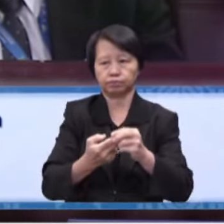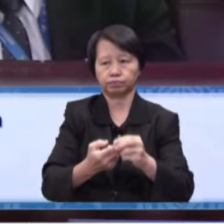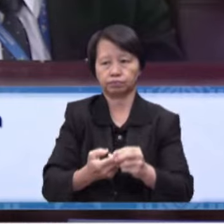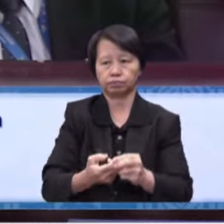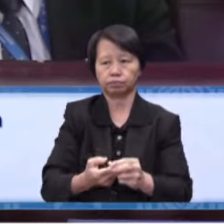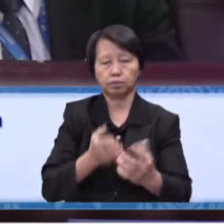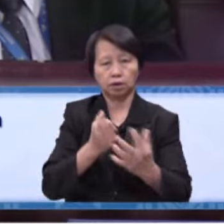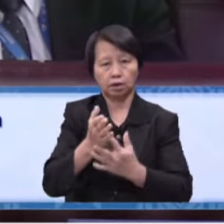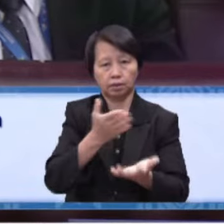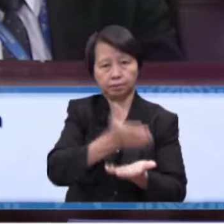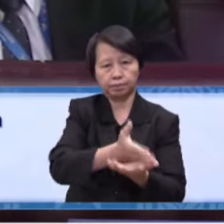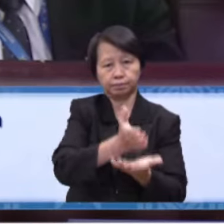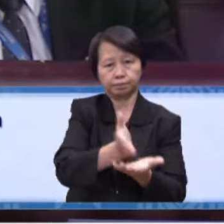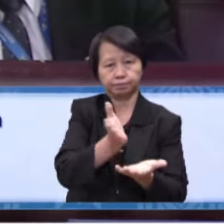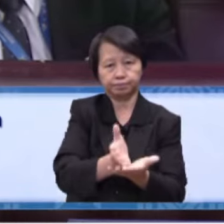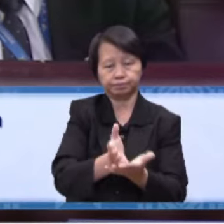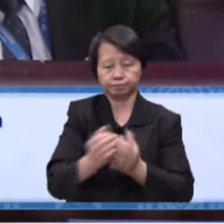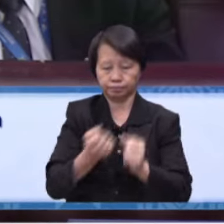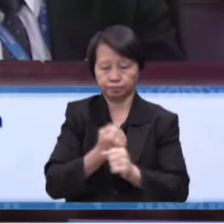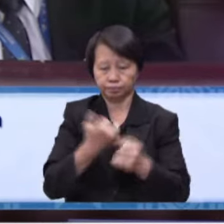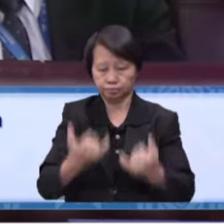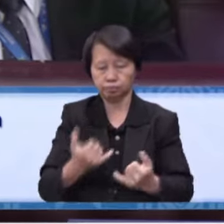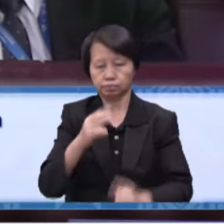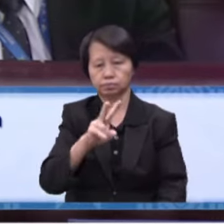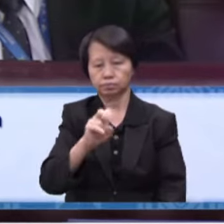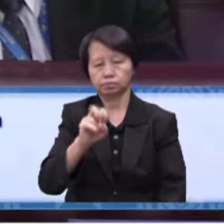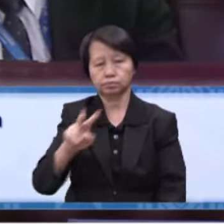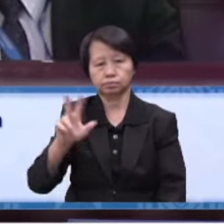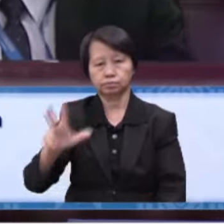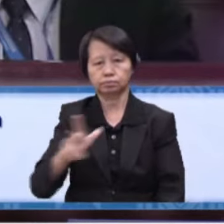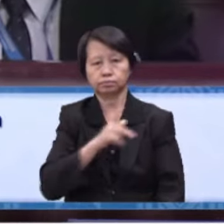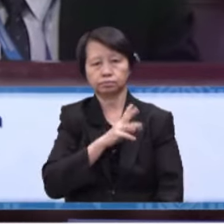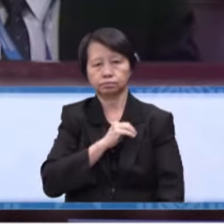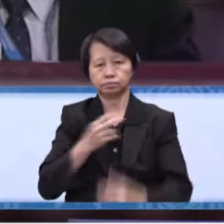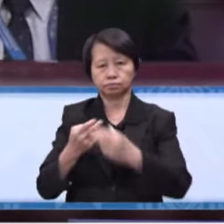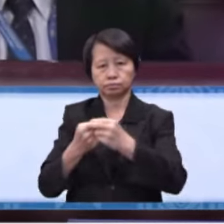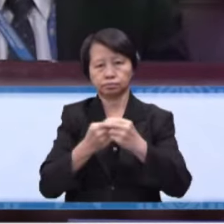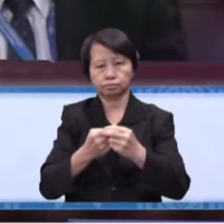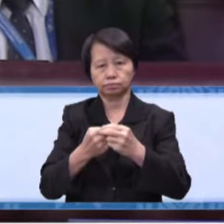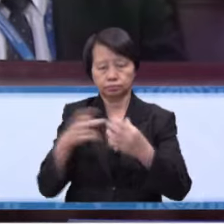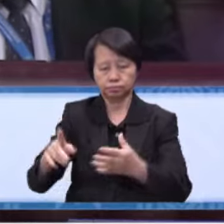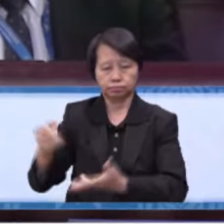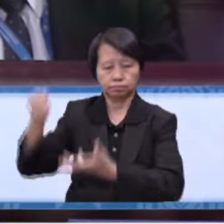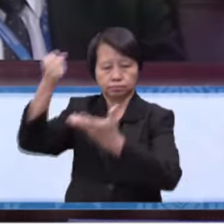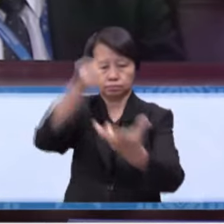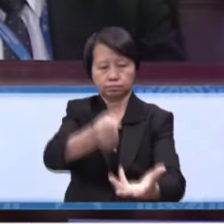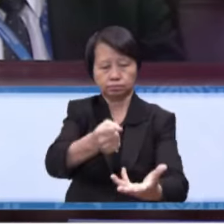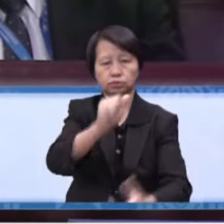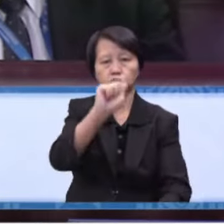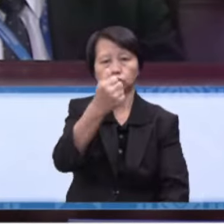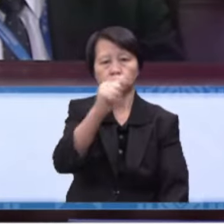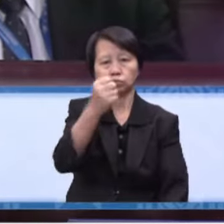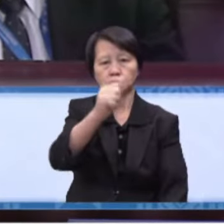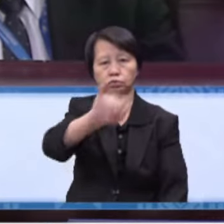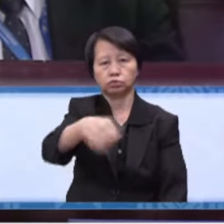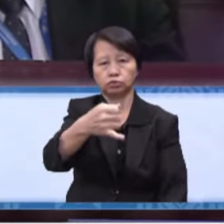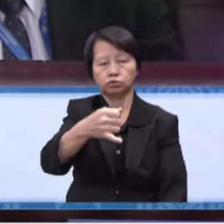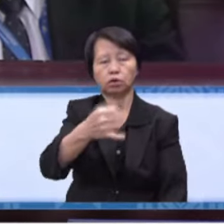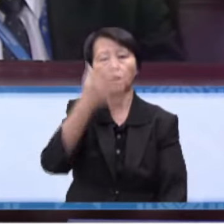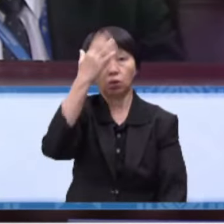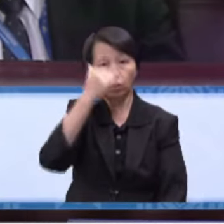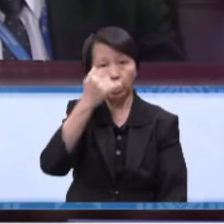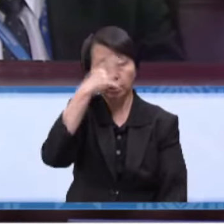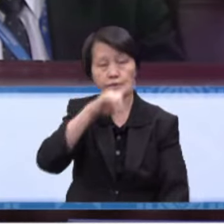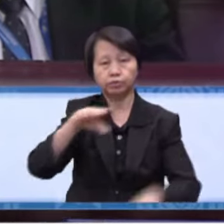melalui blanjaan tahun ini 2023 Kementerian perguruan negara telah membentukkan sebanyak 10 juta bagi tujuan